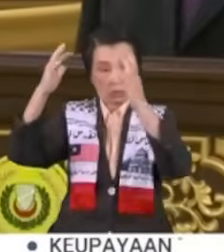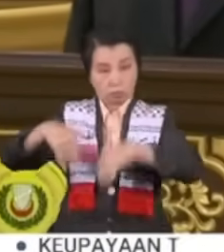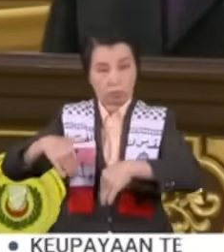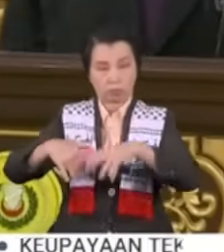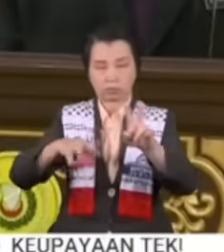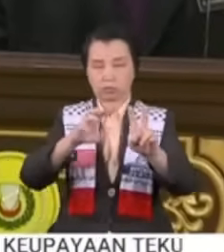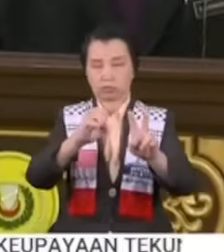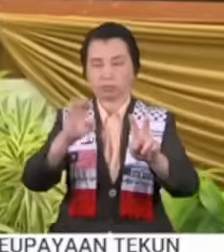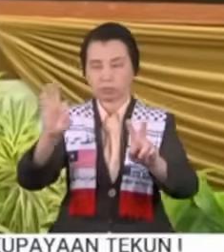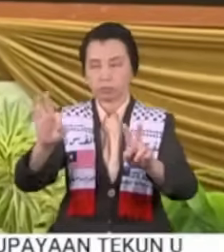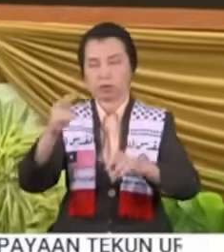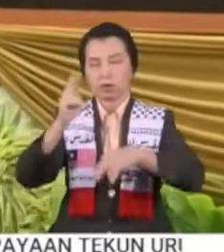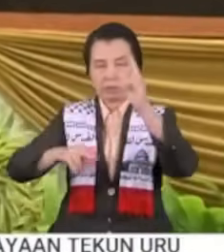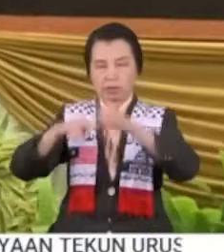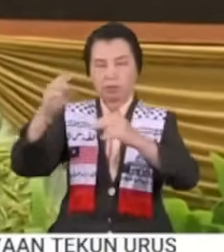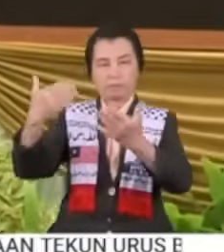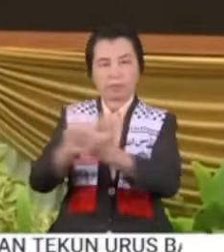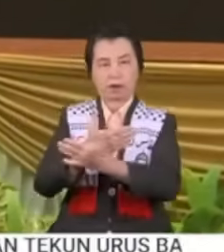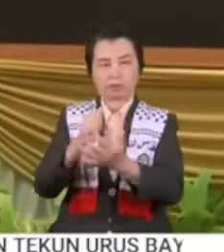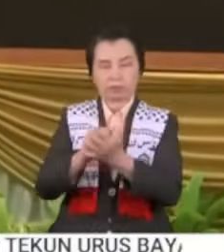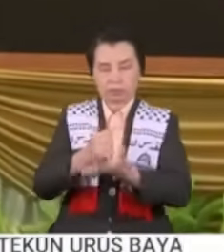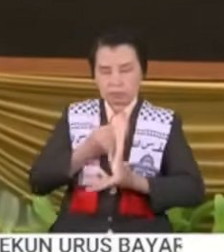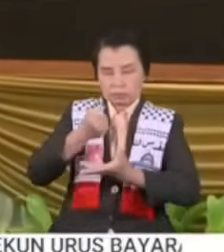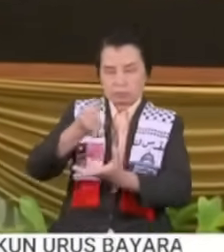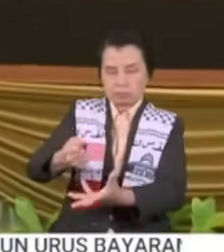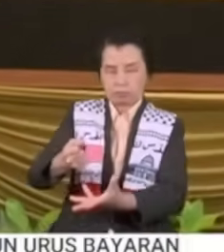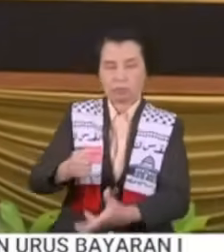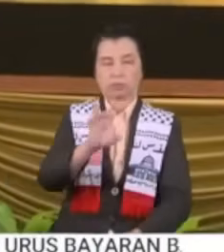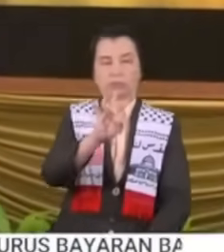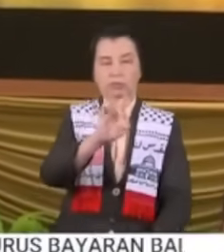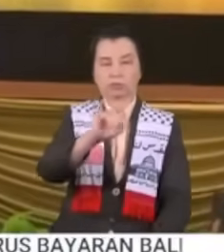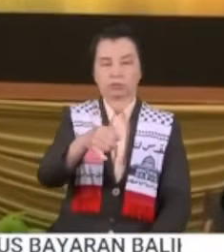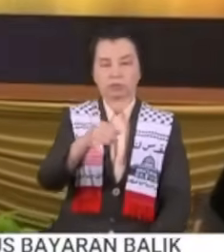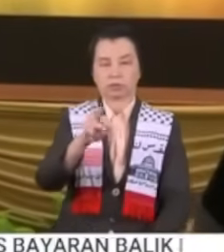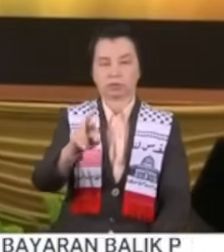2009 dan dibina baharu dengan peruntukan rm8